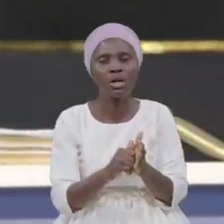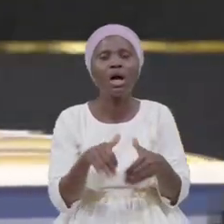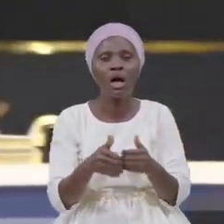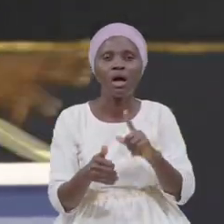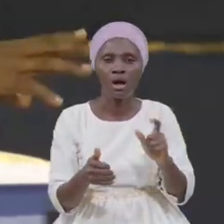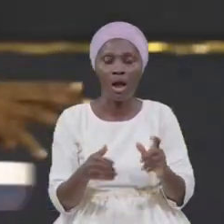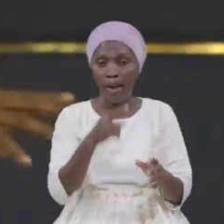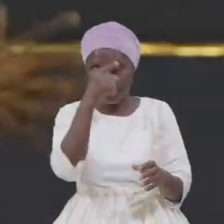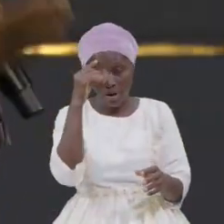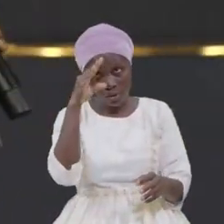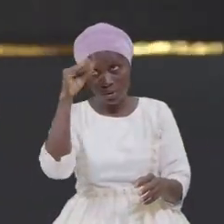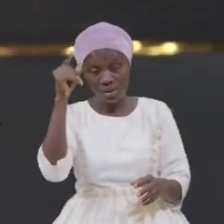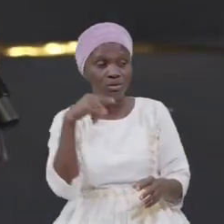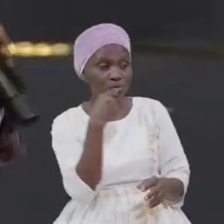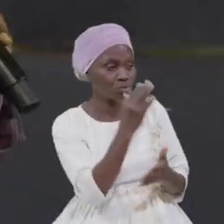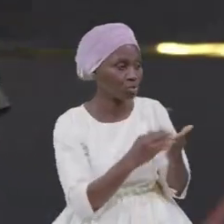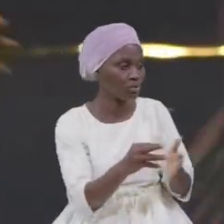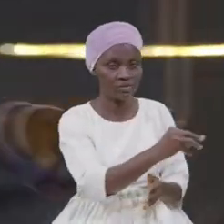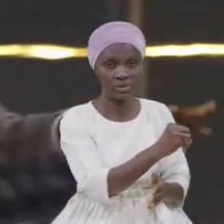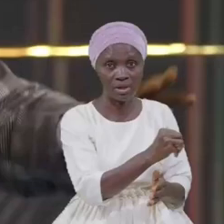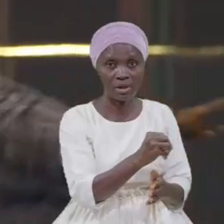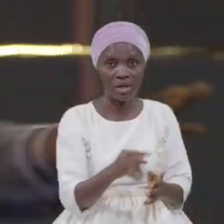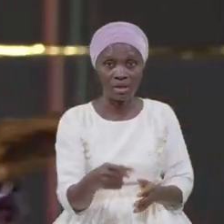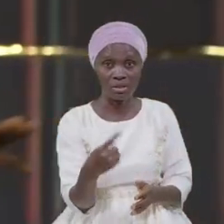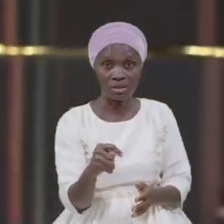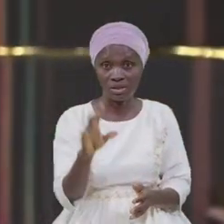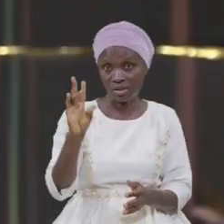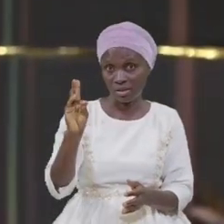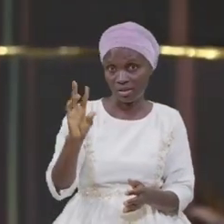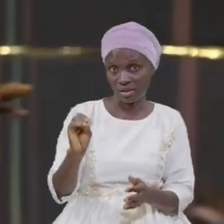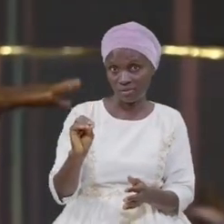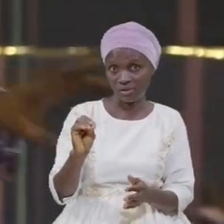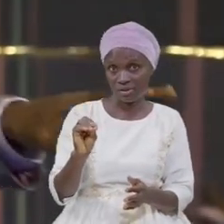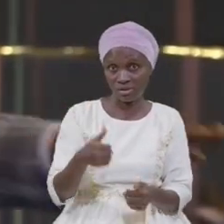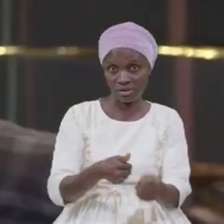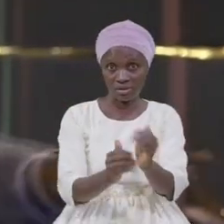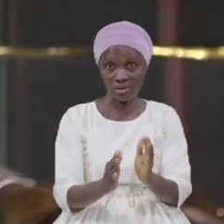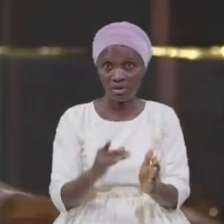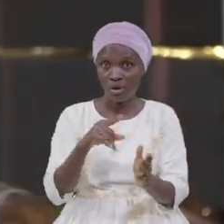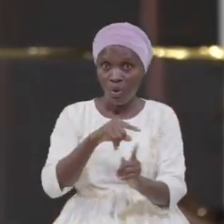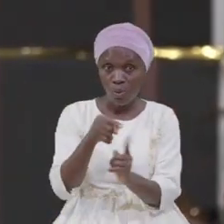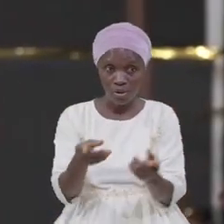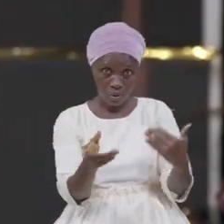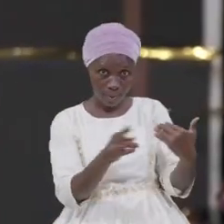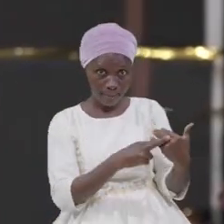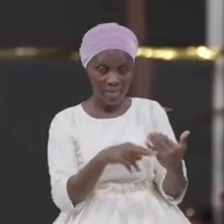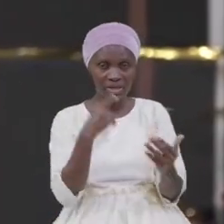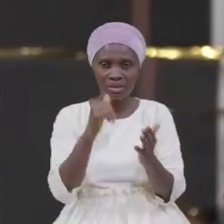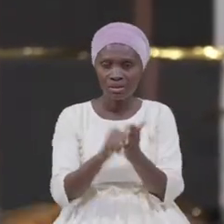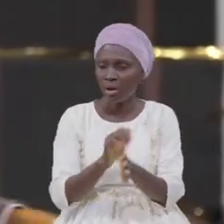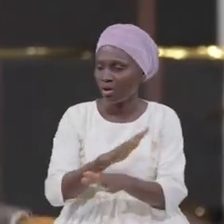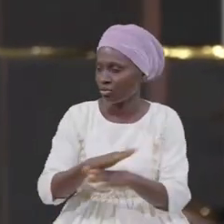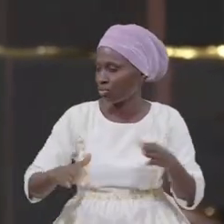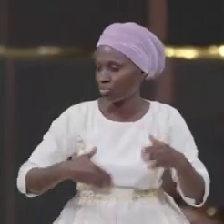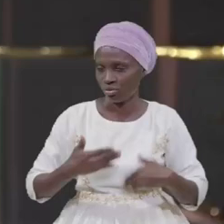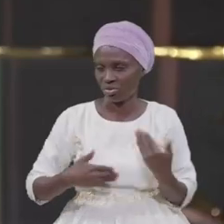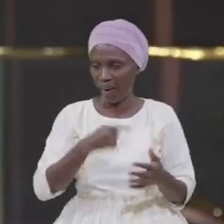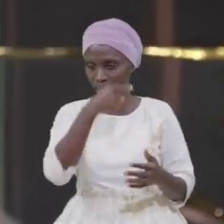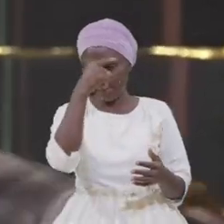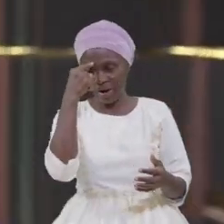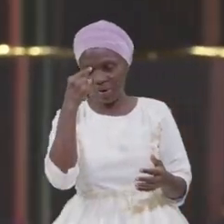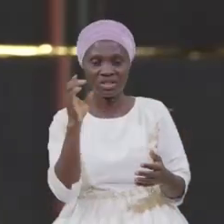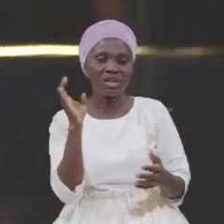a dit à certains d'entre eux, les 70 quand ils sont revenus, ne vous réjouissez pas de ce que les démons vous